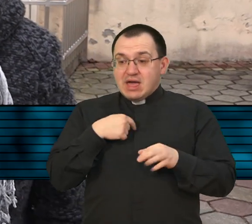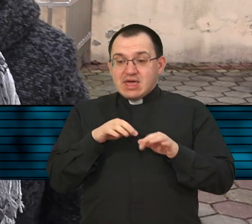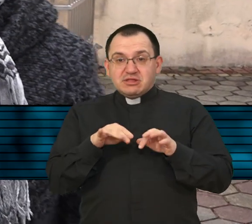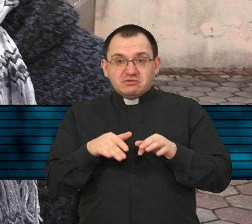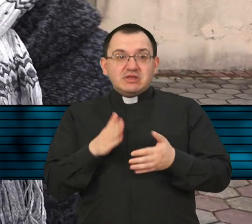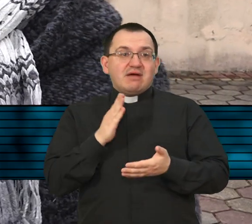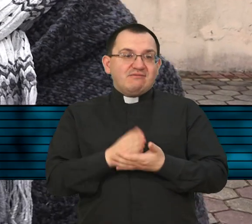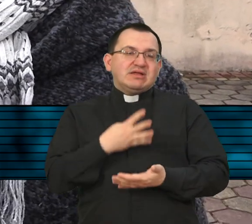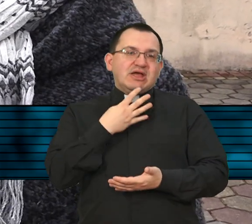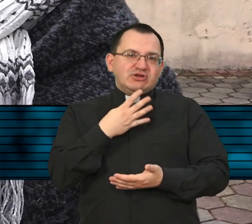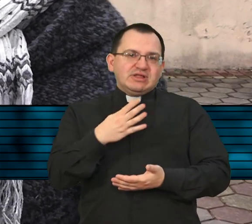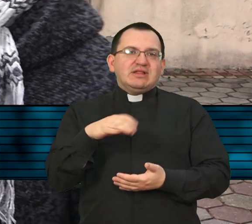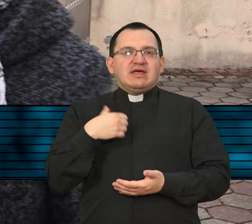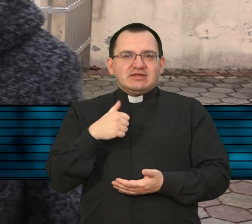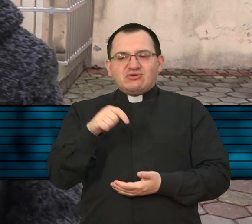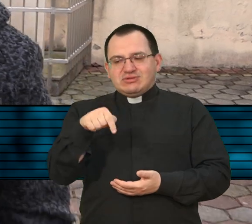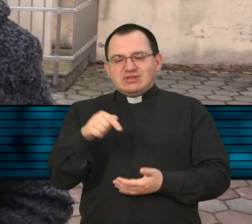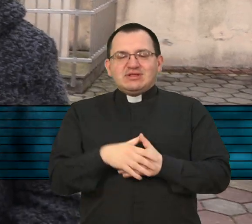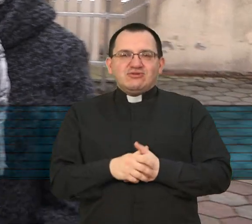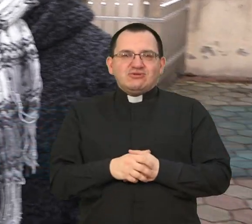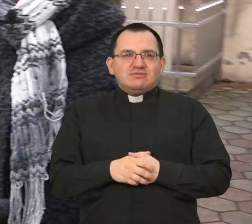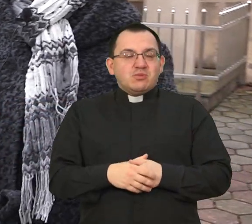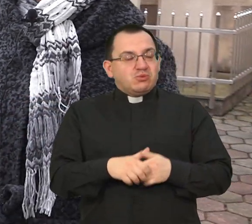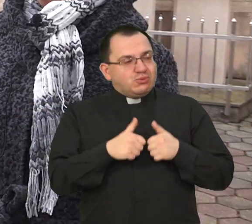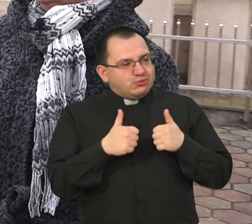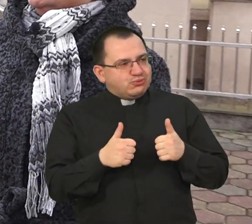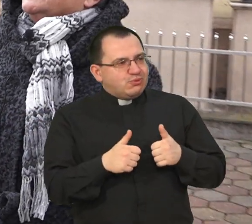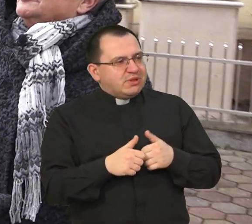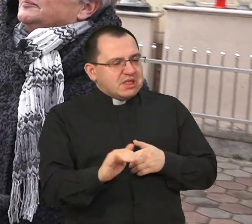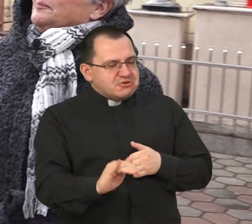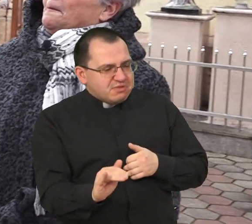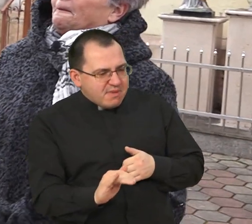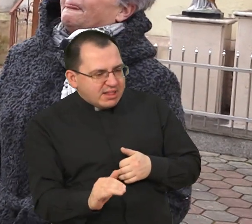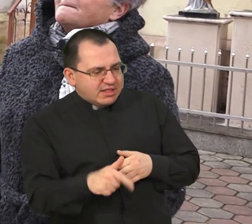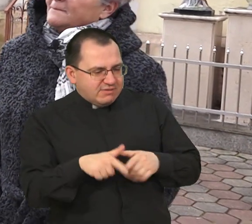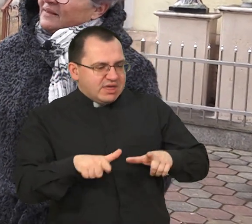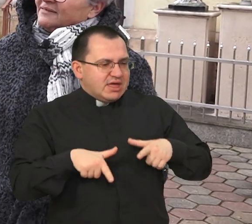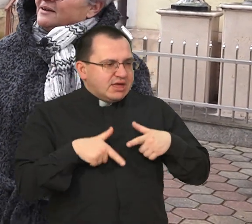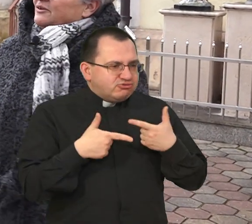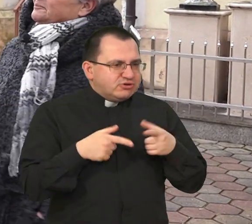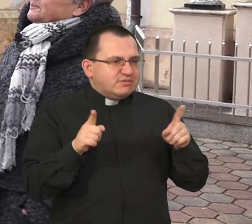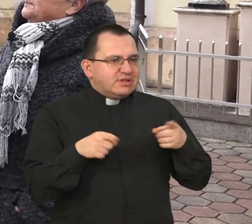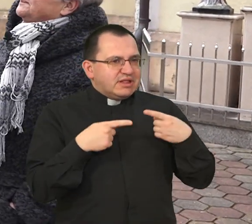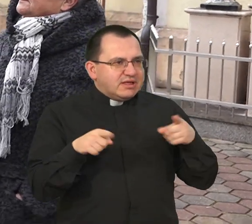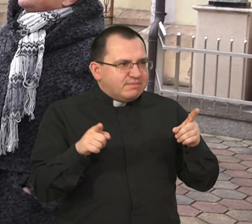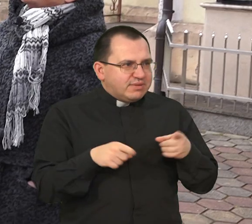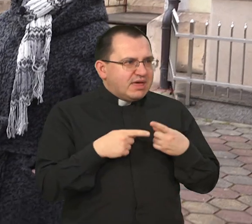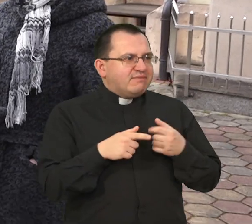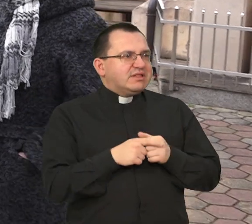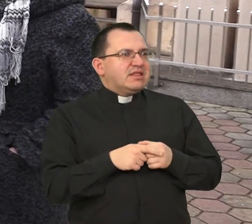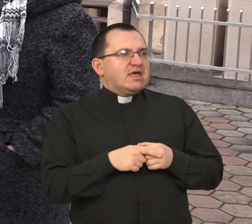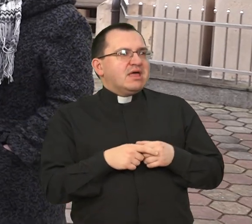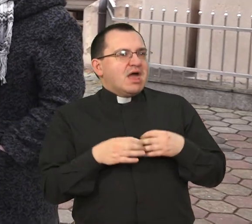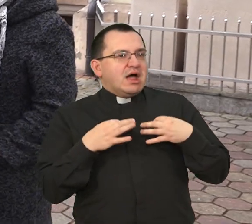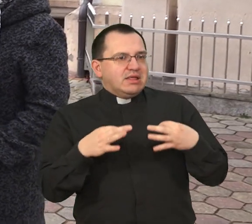bit će već 40 godina ove godine. Bravo. Znači, od malena živite i pjevate, a tako rekli bismo onako